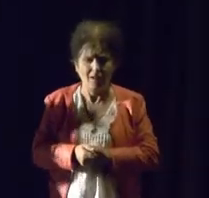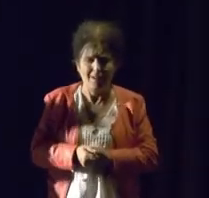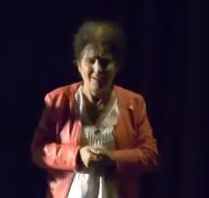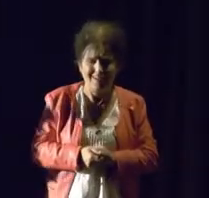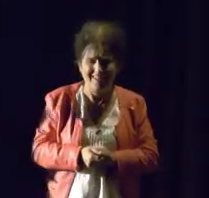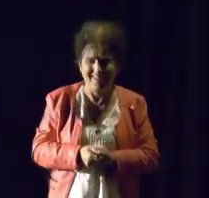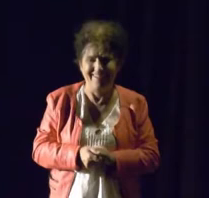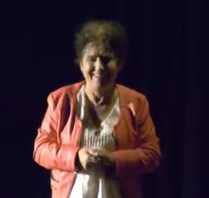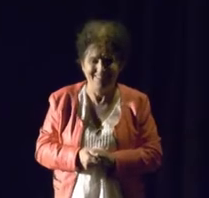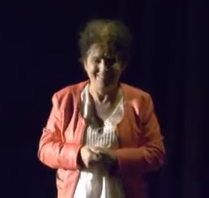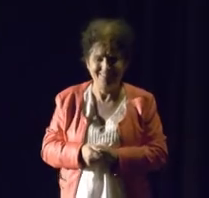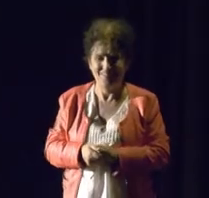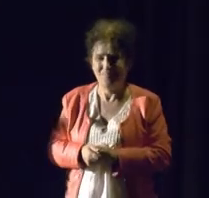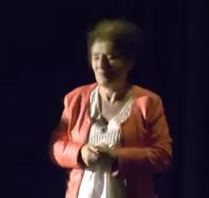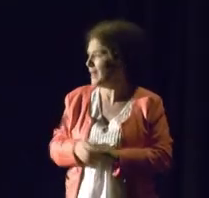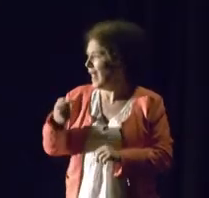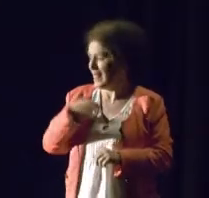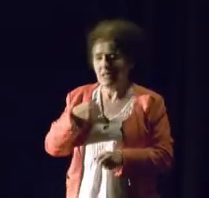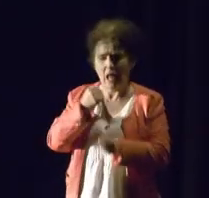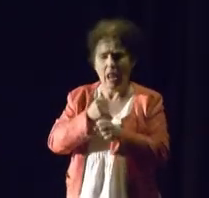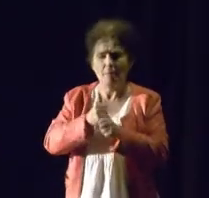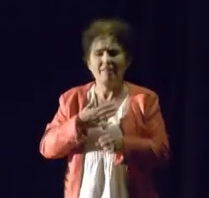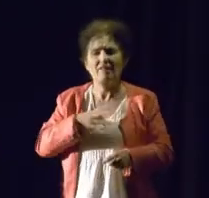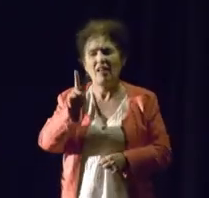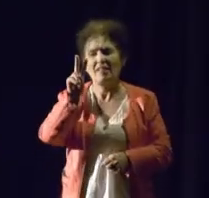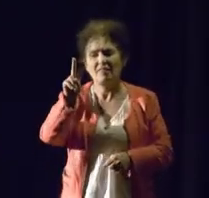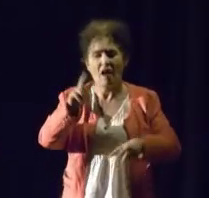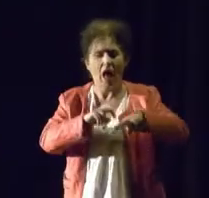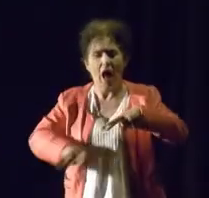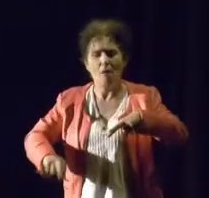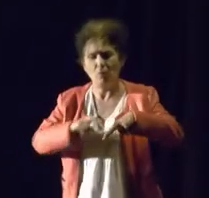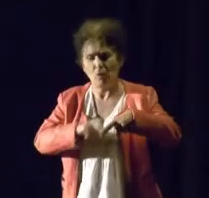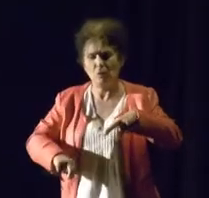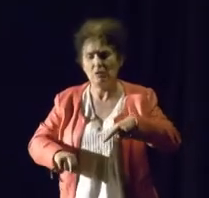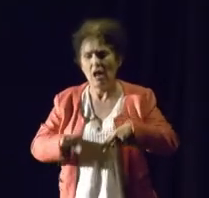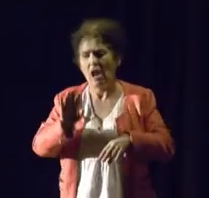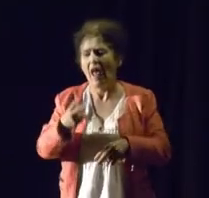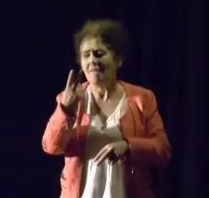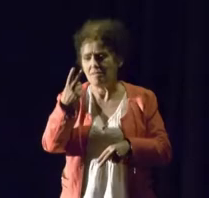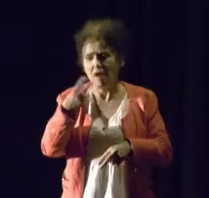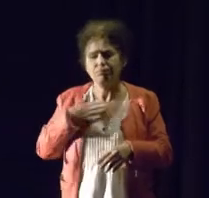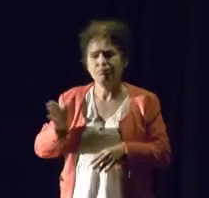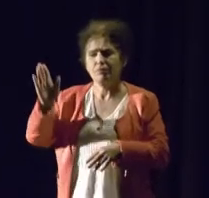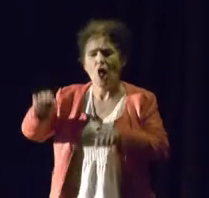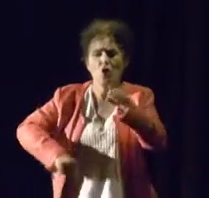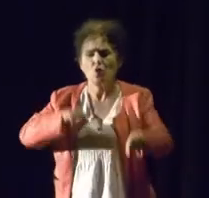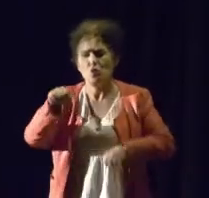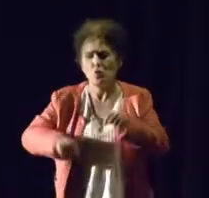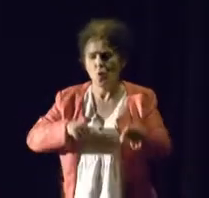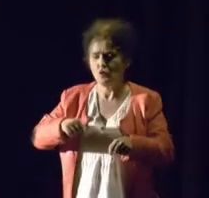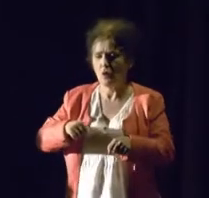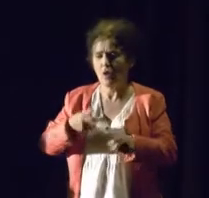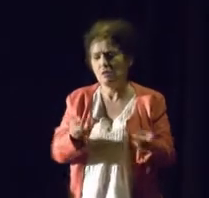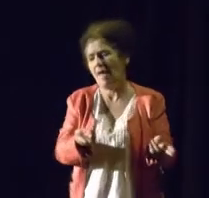Болесно е. Јас имам направено 2 абортуса, на двата имам отидено со точак. И